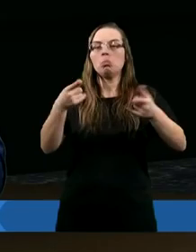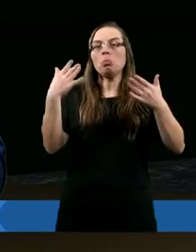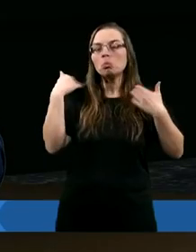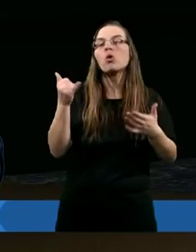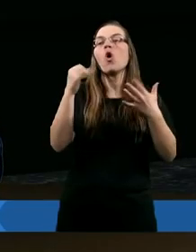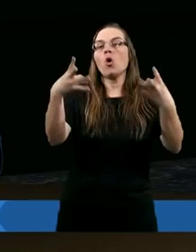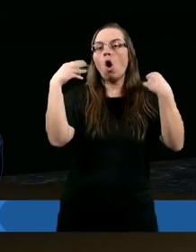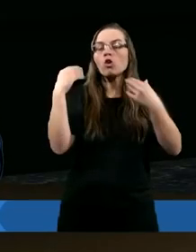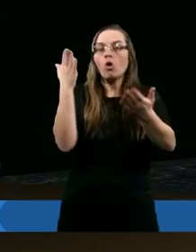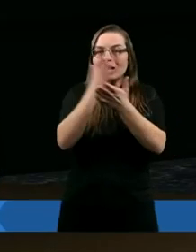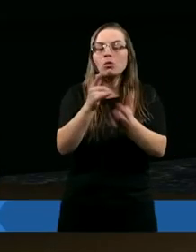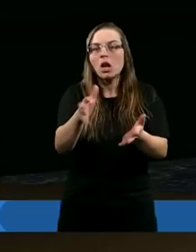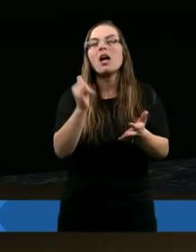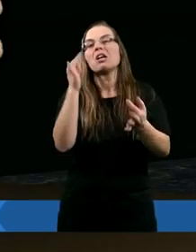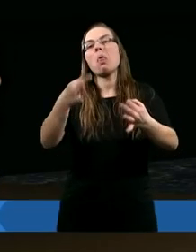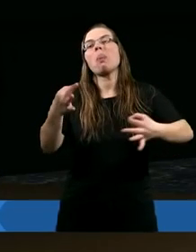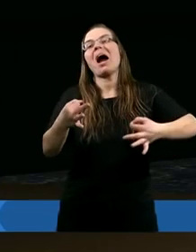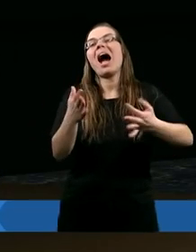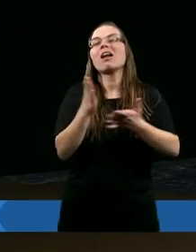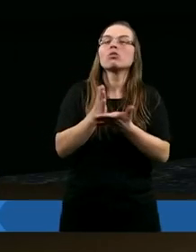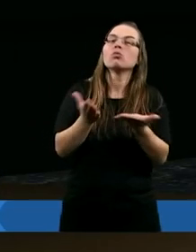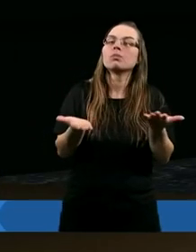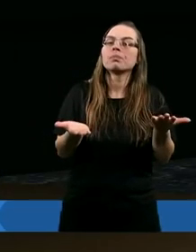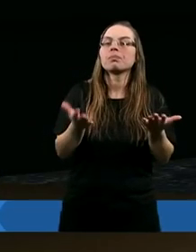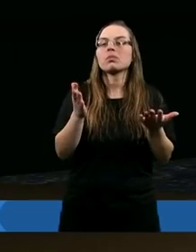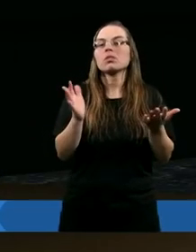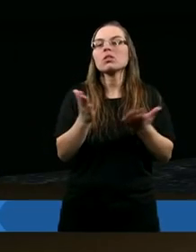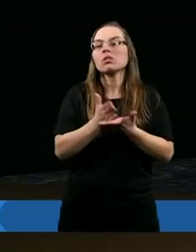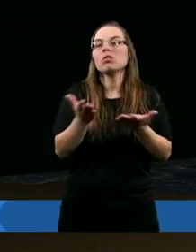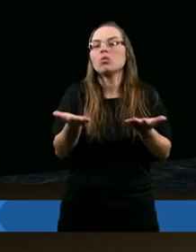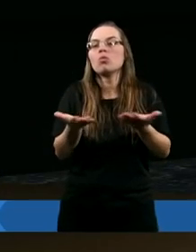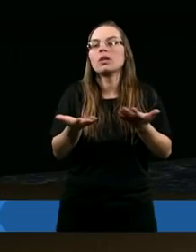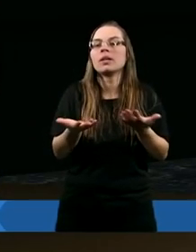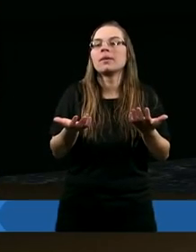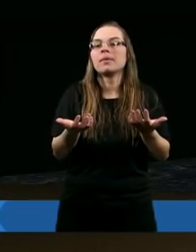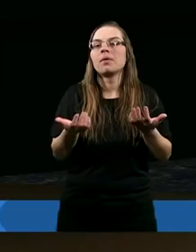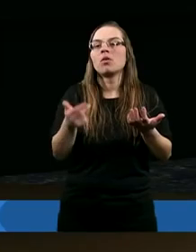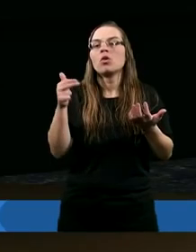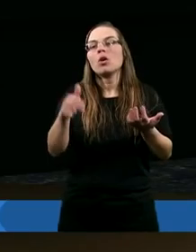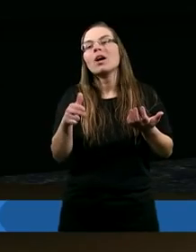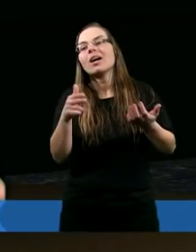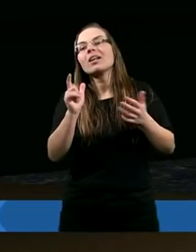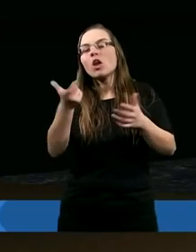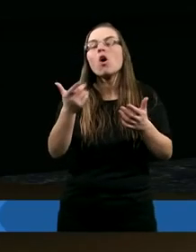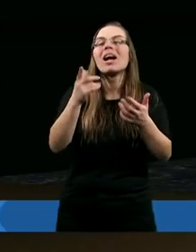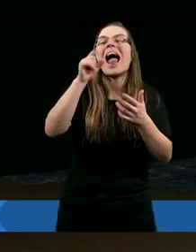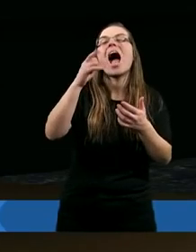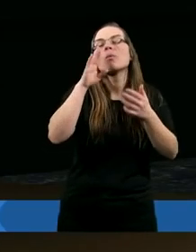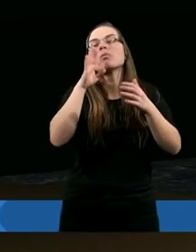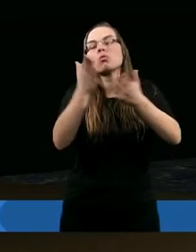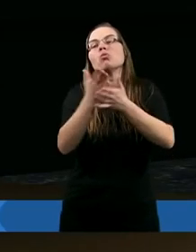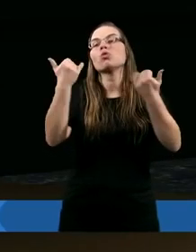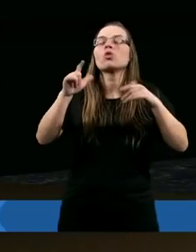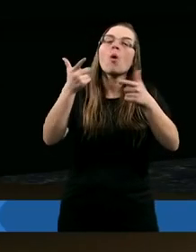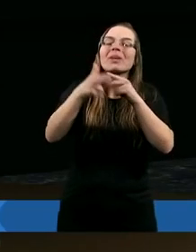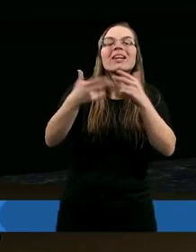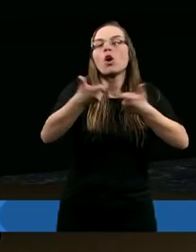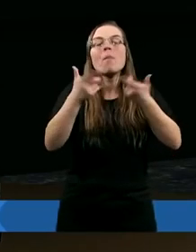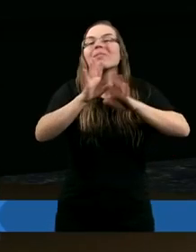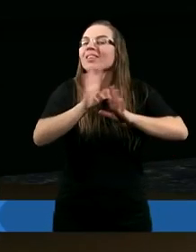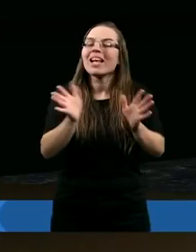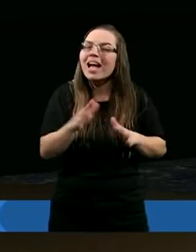osiągnęliśmy pewien pułap, prawda, i teraz już osadziliśmy się na laurach, prawda, i już nic nie robimy. Nie.